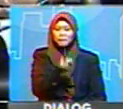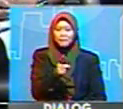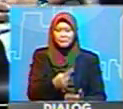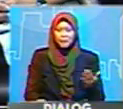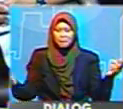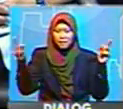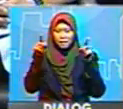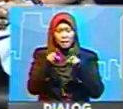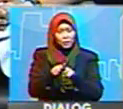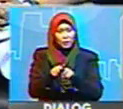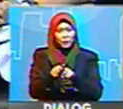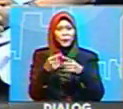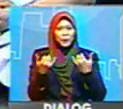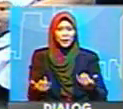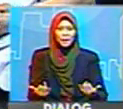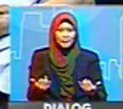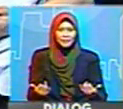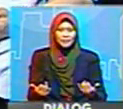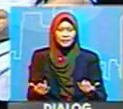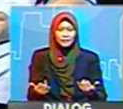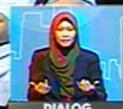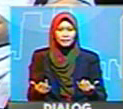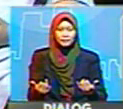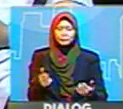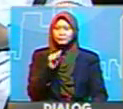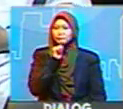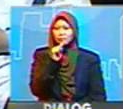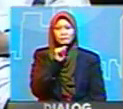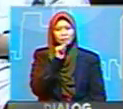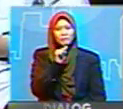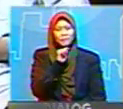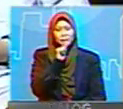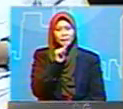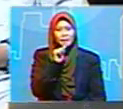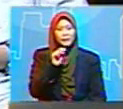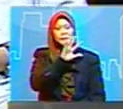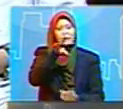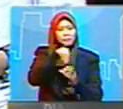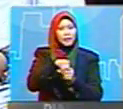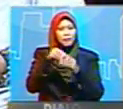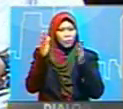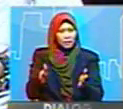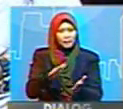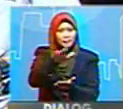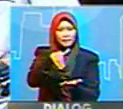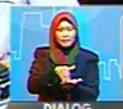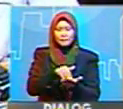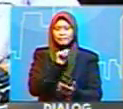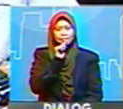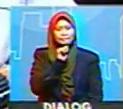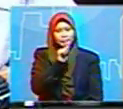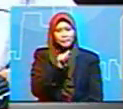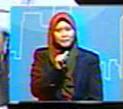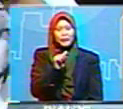hari ini kelantangan itu bukan semata-mata melibatkan orang tengahlah